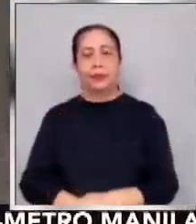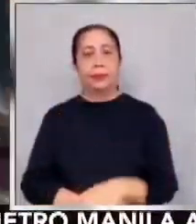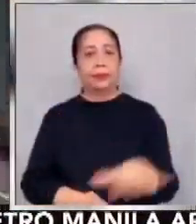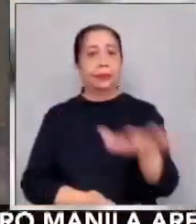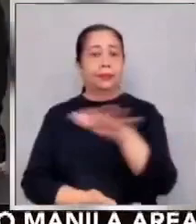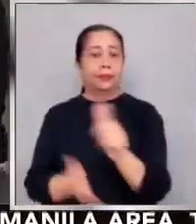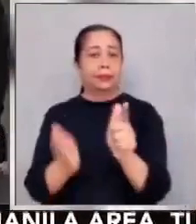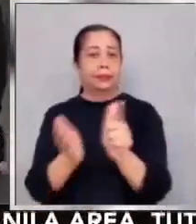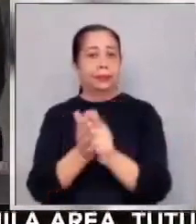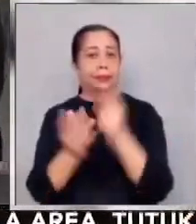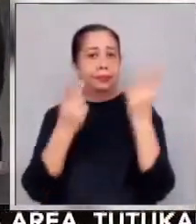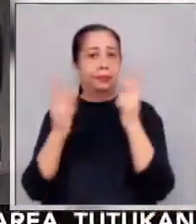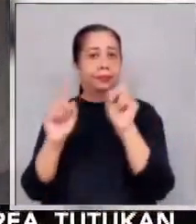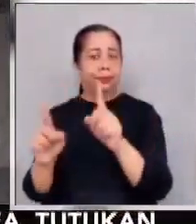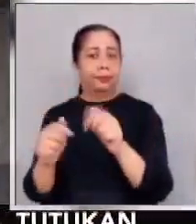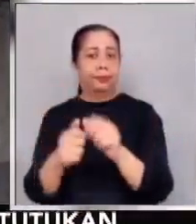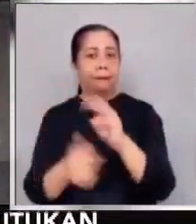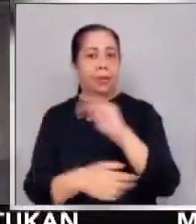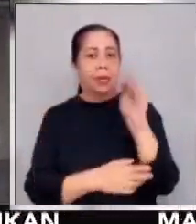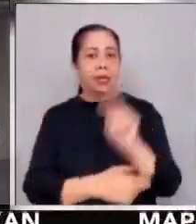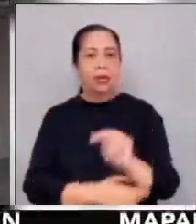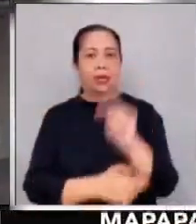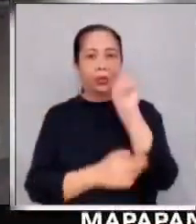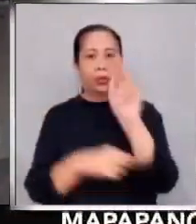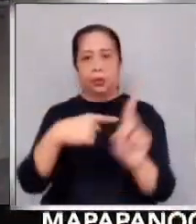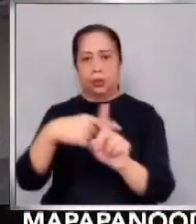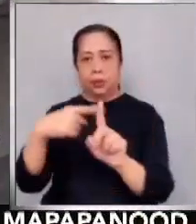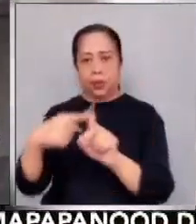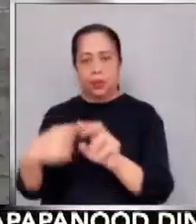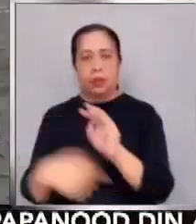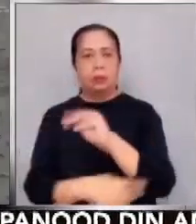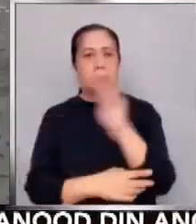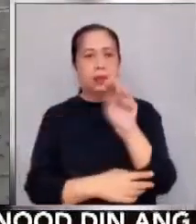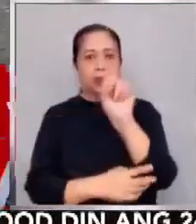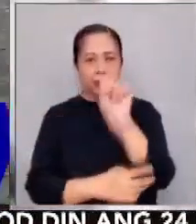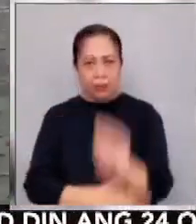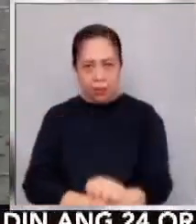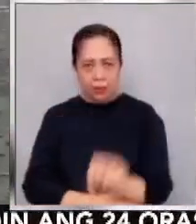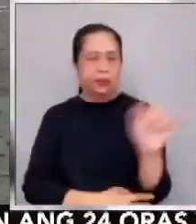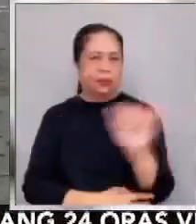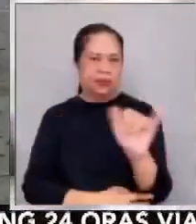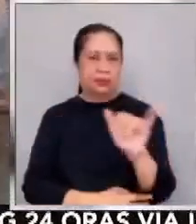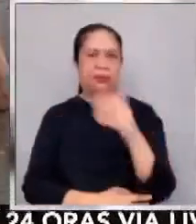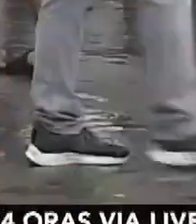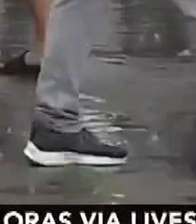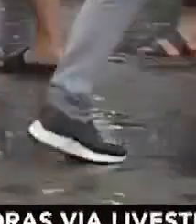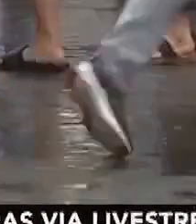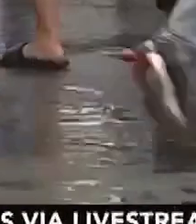pagbisita ngayong araw sa Manila North Cemetery at Manila South Cemetery dahil sa masamang panahon.